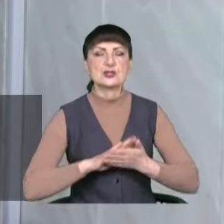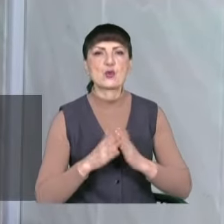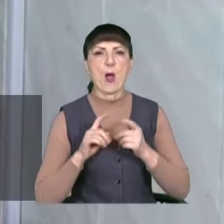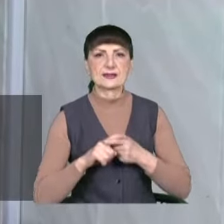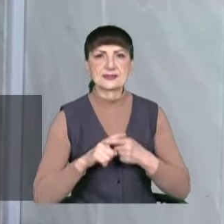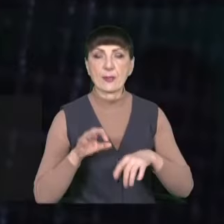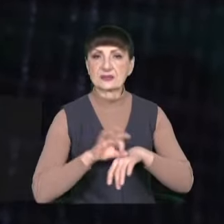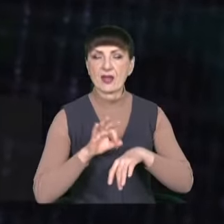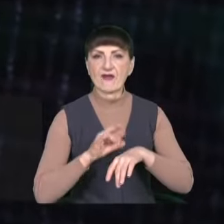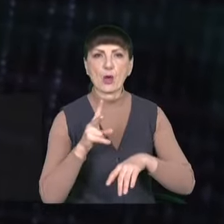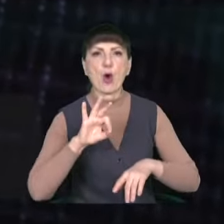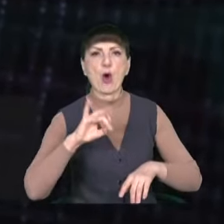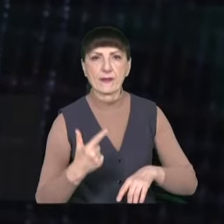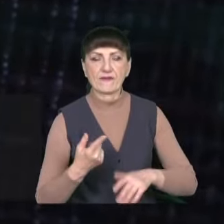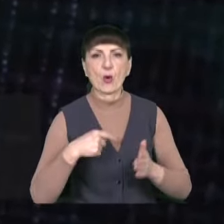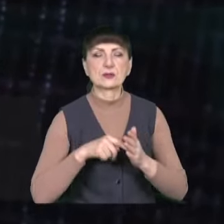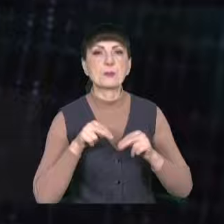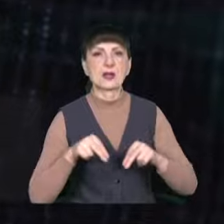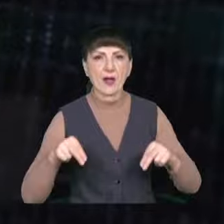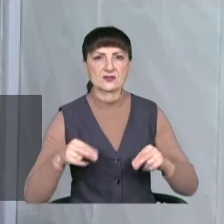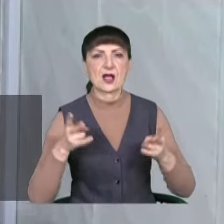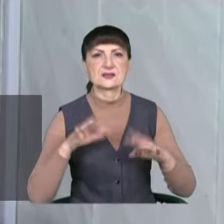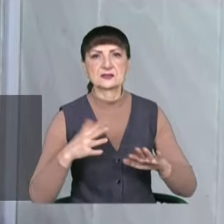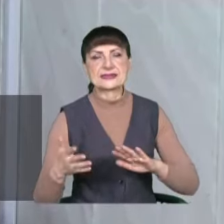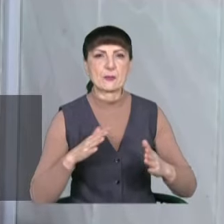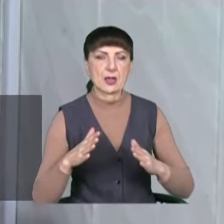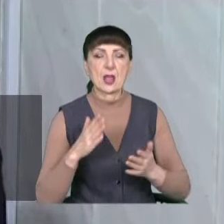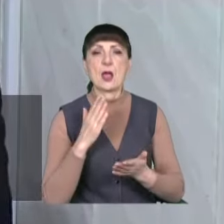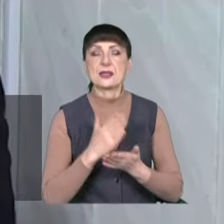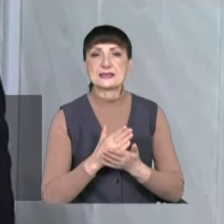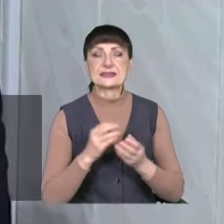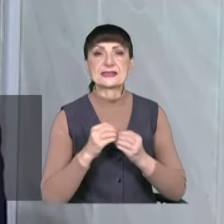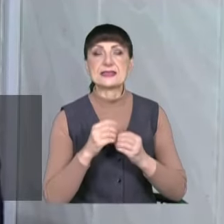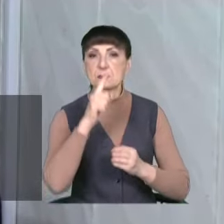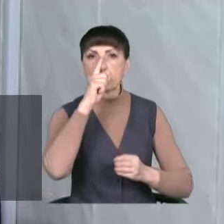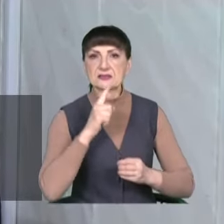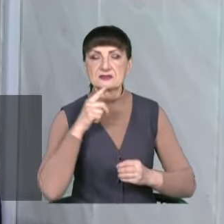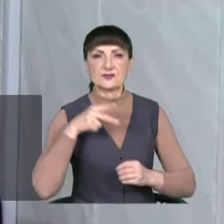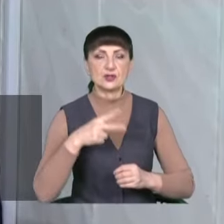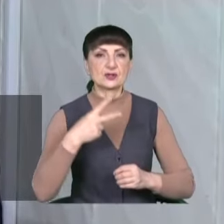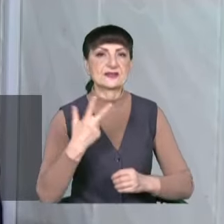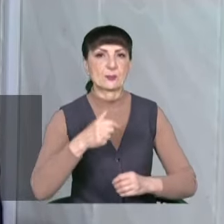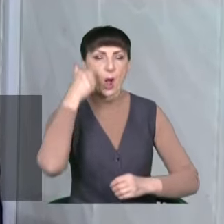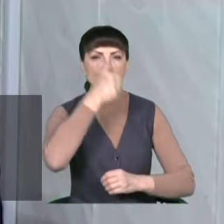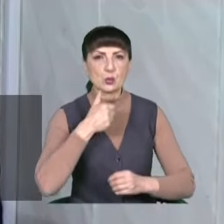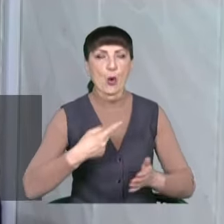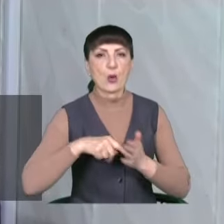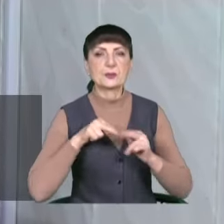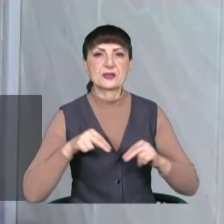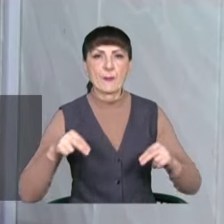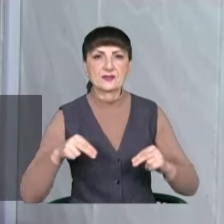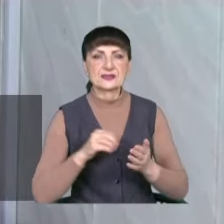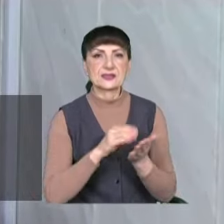по заболеваемости кори в городе Петропавловске остается нестабильной. Если за 10 месяцев 2023 года по городу Петропавловск